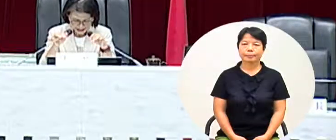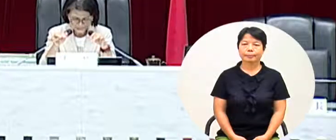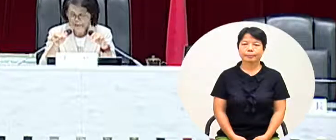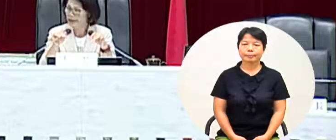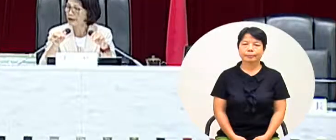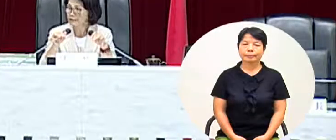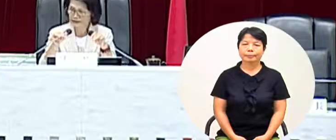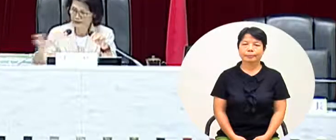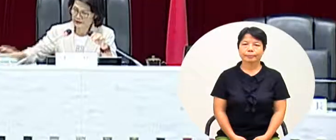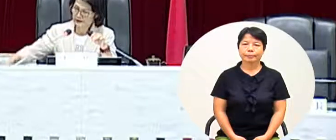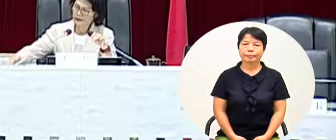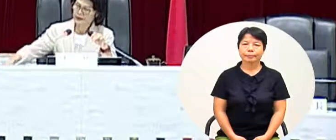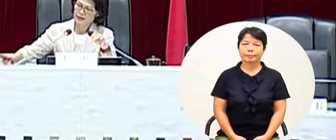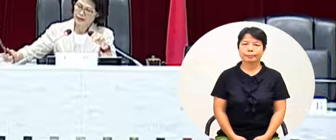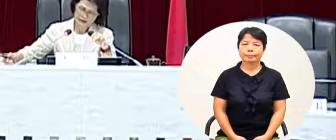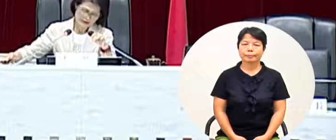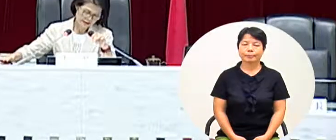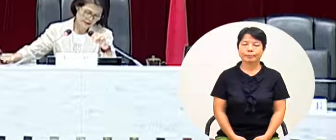继续开会哈。